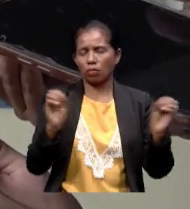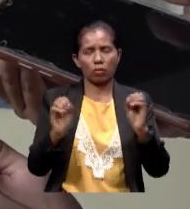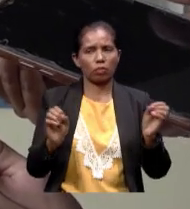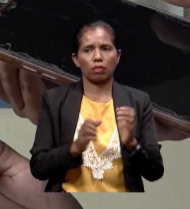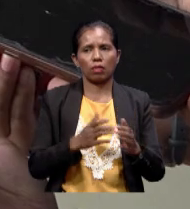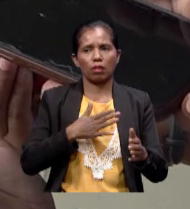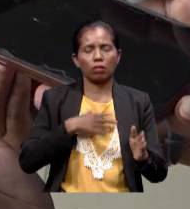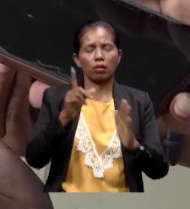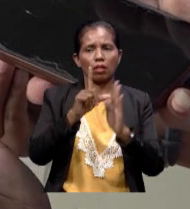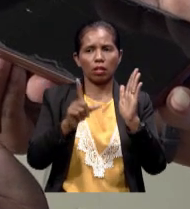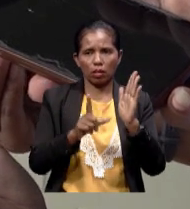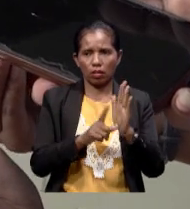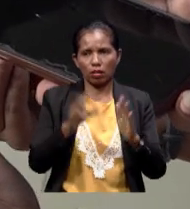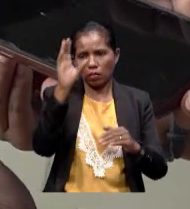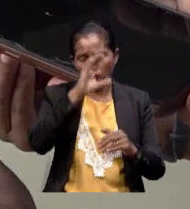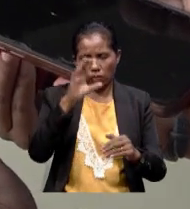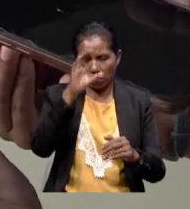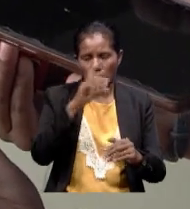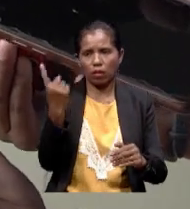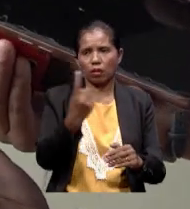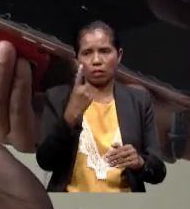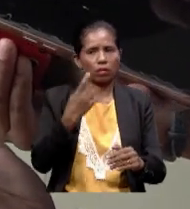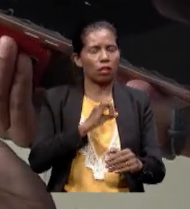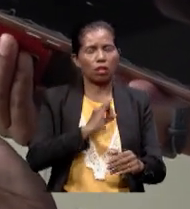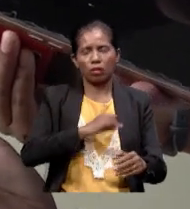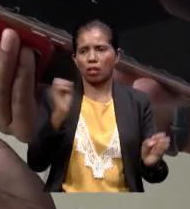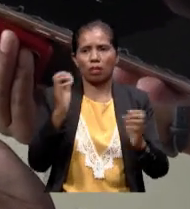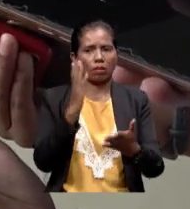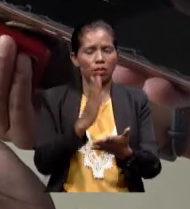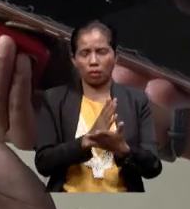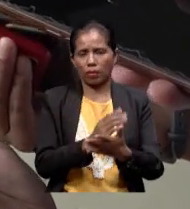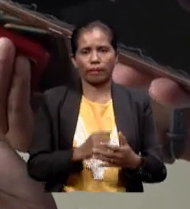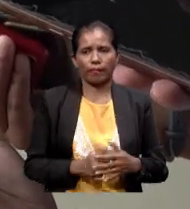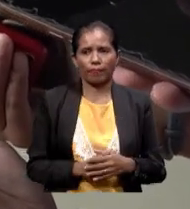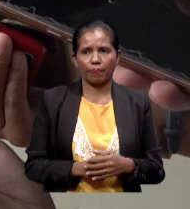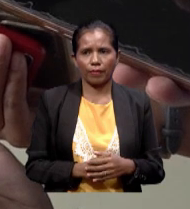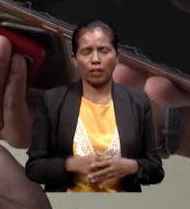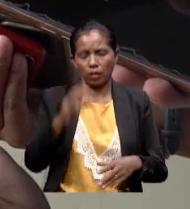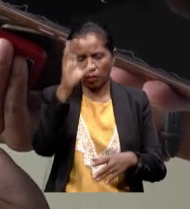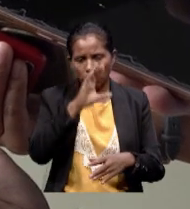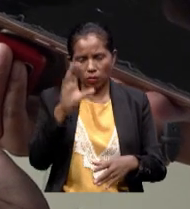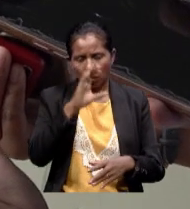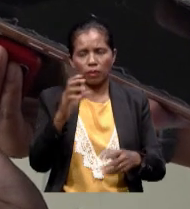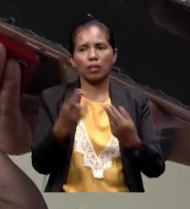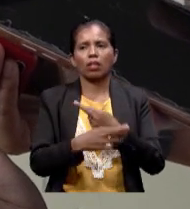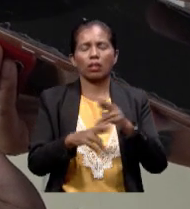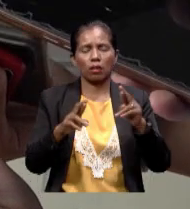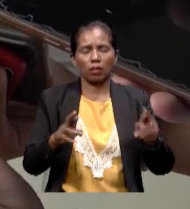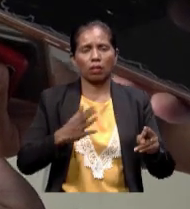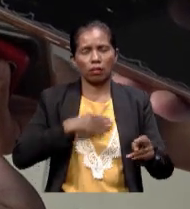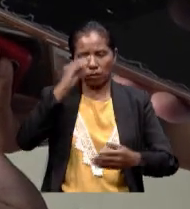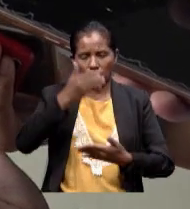ni lia los ni hase buka na fati atau tehala para atau para ohin ni tehala para hase buka na fati ba resultado bahanua ni mater ne